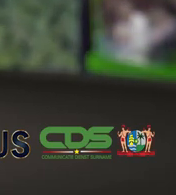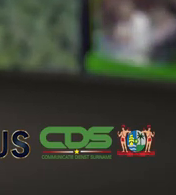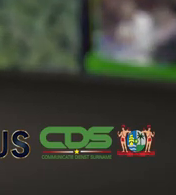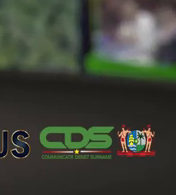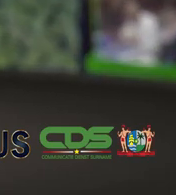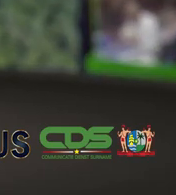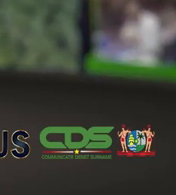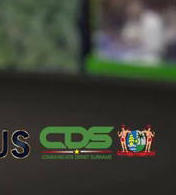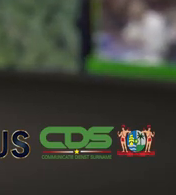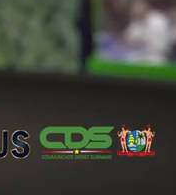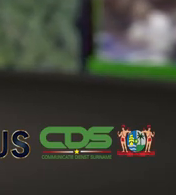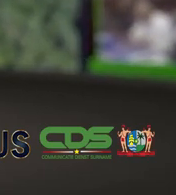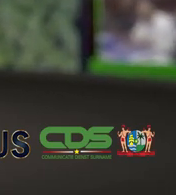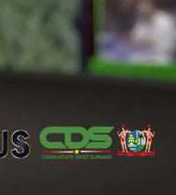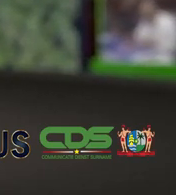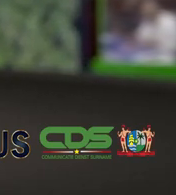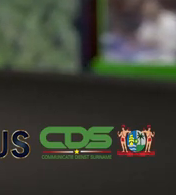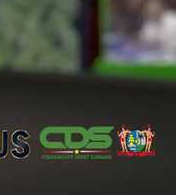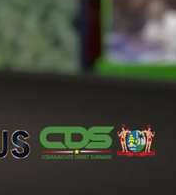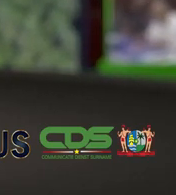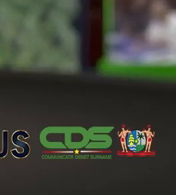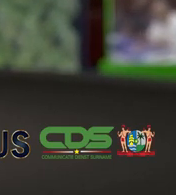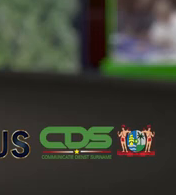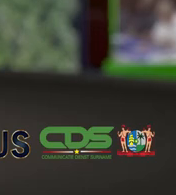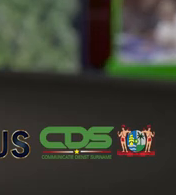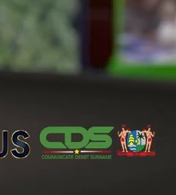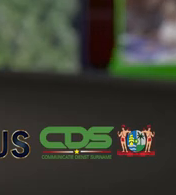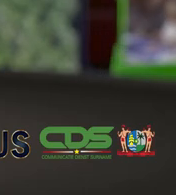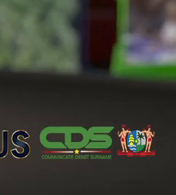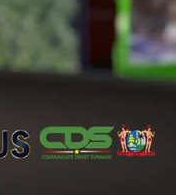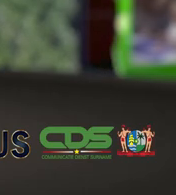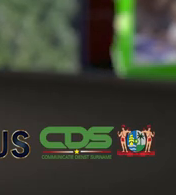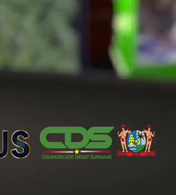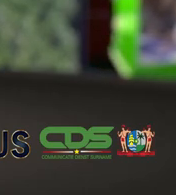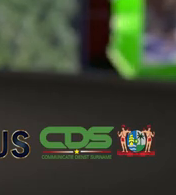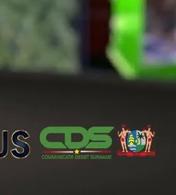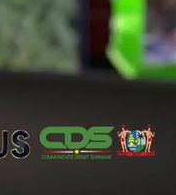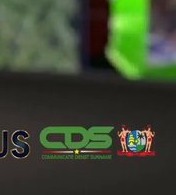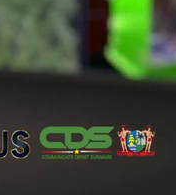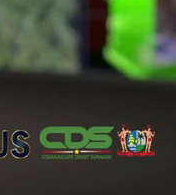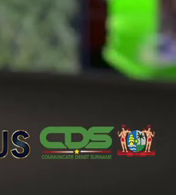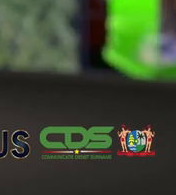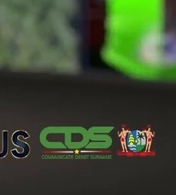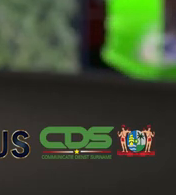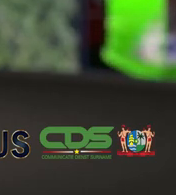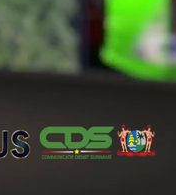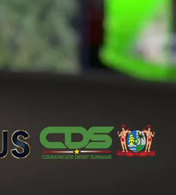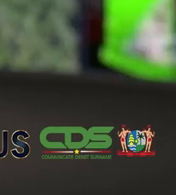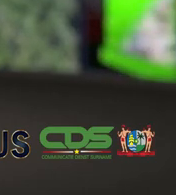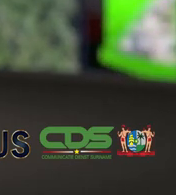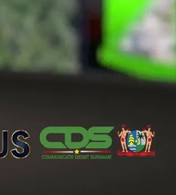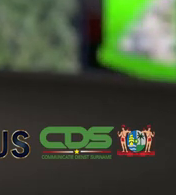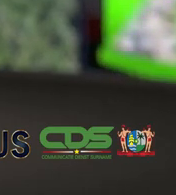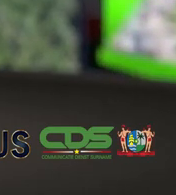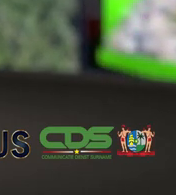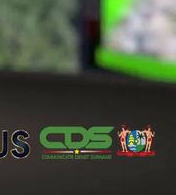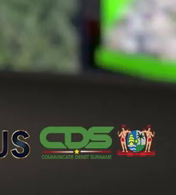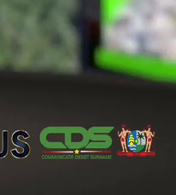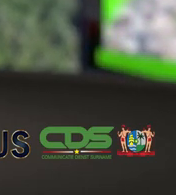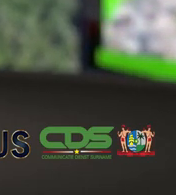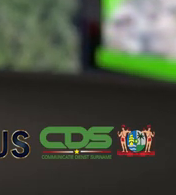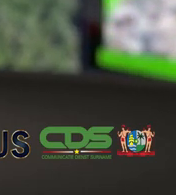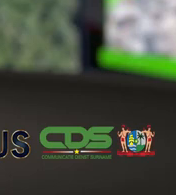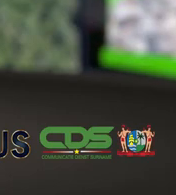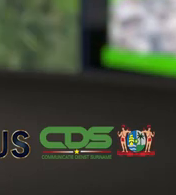categorie Sustainability op het ruim 430 hectare tellende expo-terrein. Minister Albert Ramdien sprak tijdens een